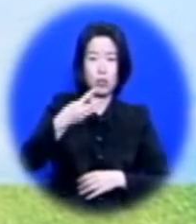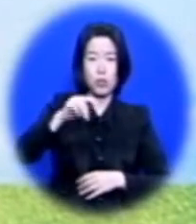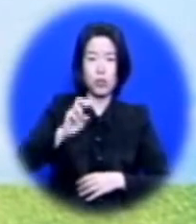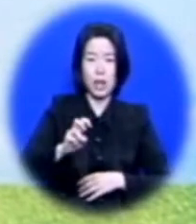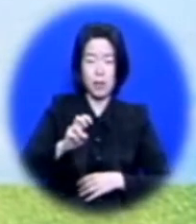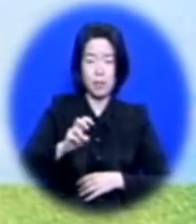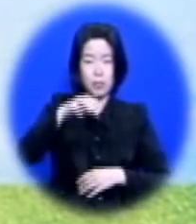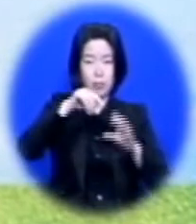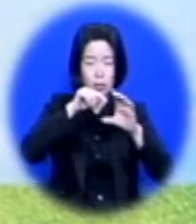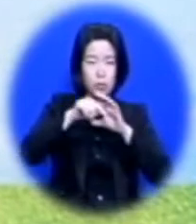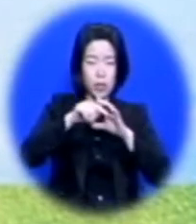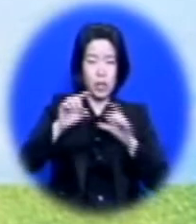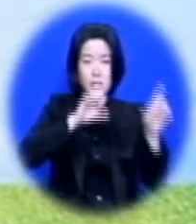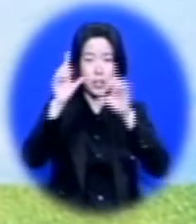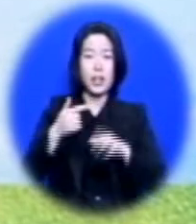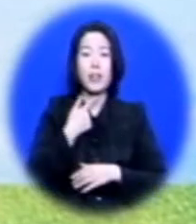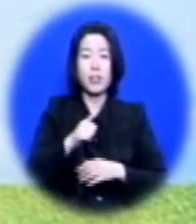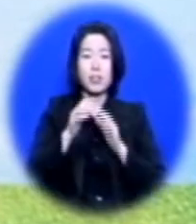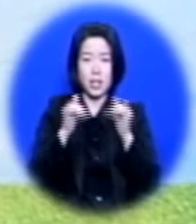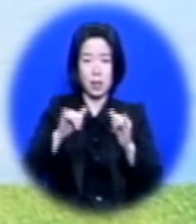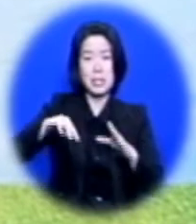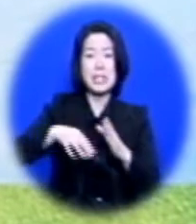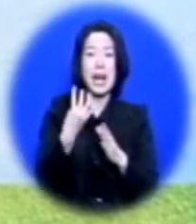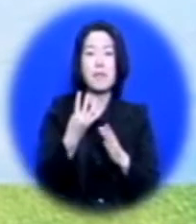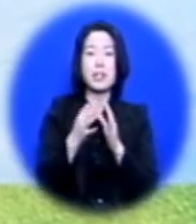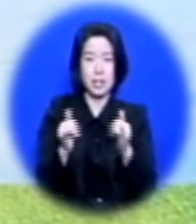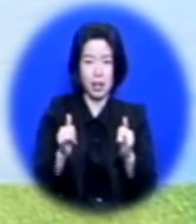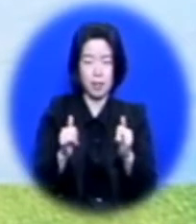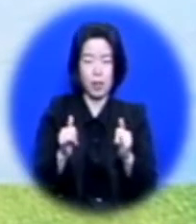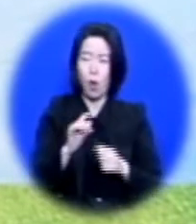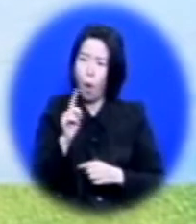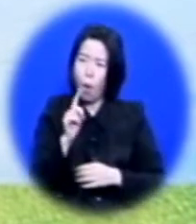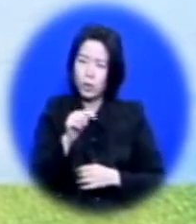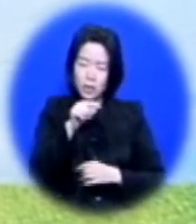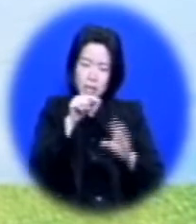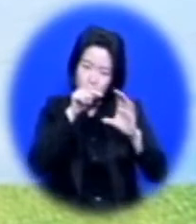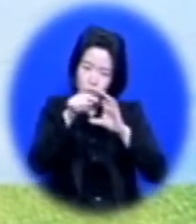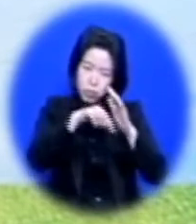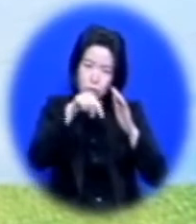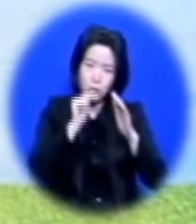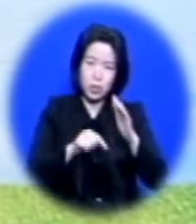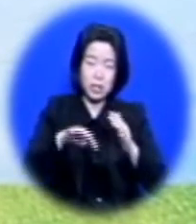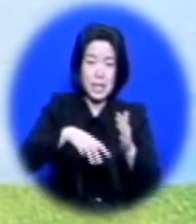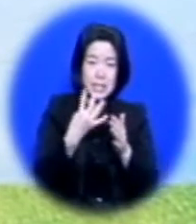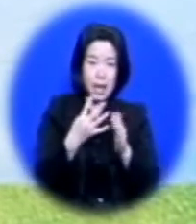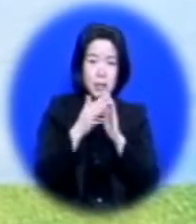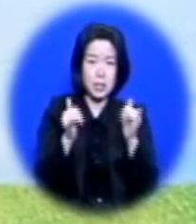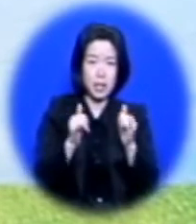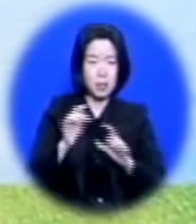400명 이라고 성경은 말합니다 400명 이에요 어떻게 이 굴에서 4 변명의